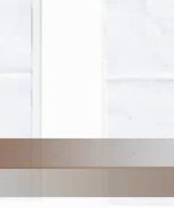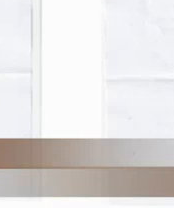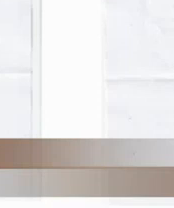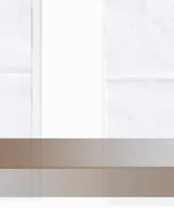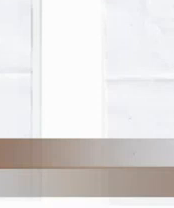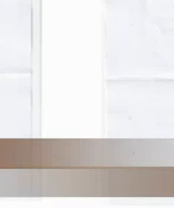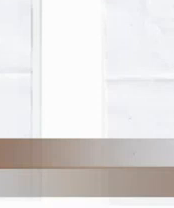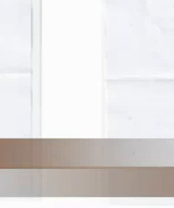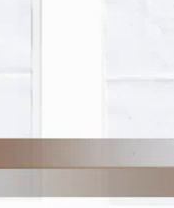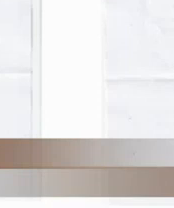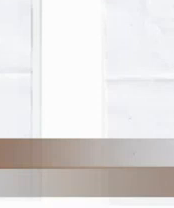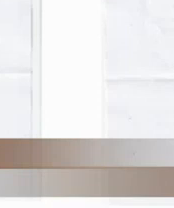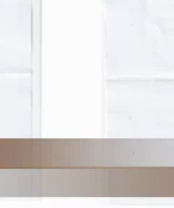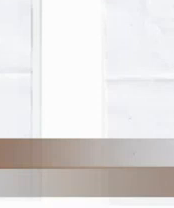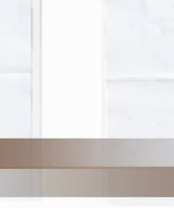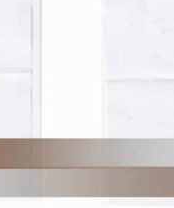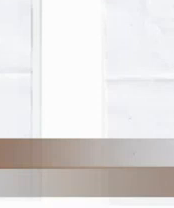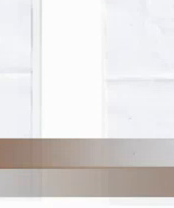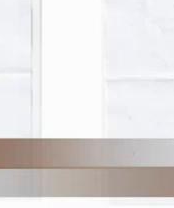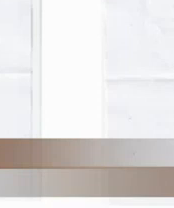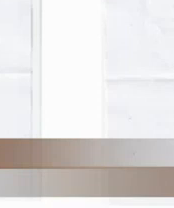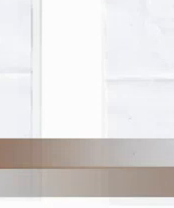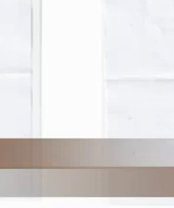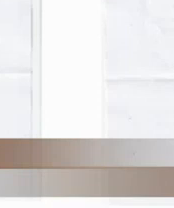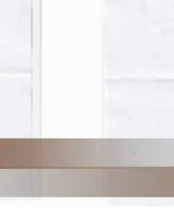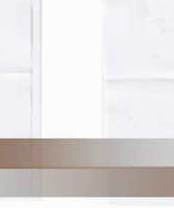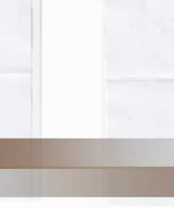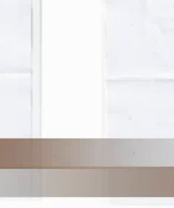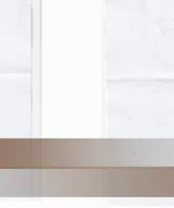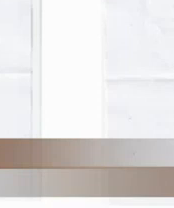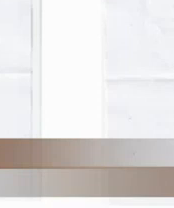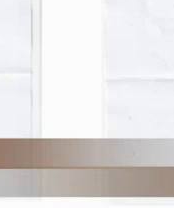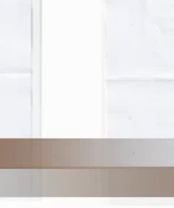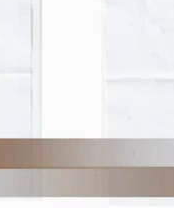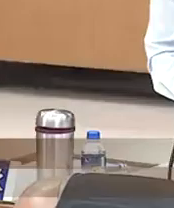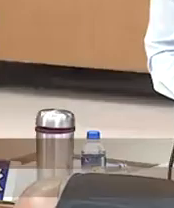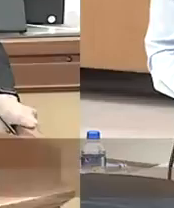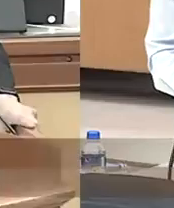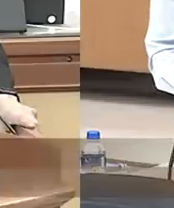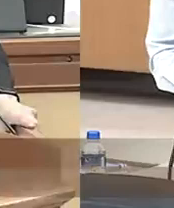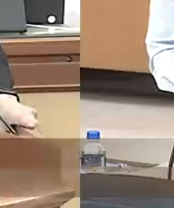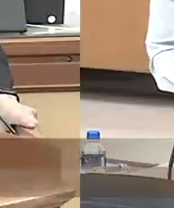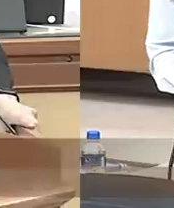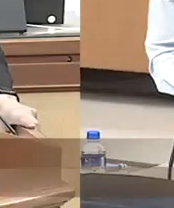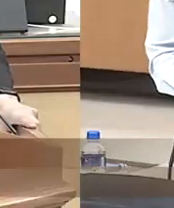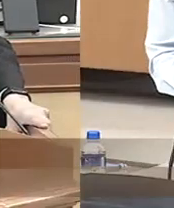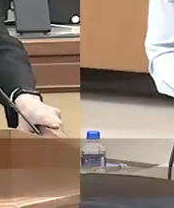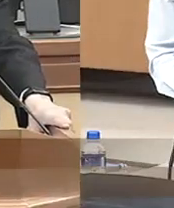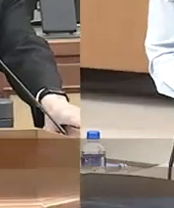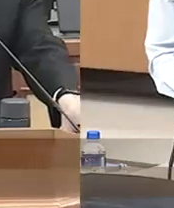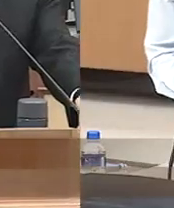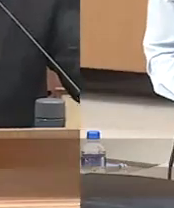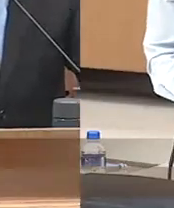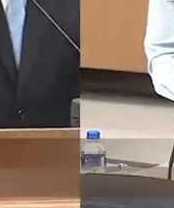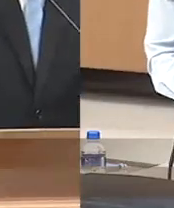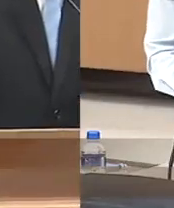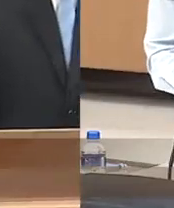程呢，现在已经到哪里？ 这个讲过了。 因为跟这个我们有办过一些都市计划变更的